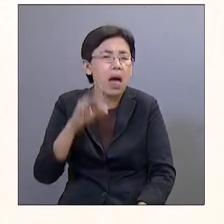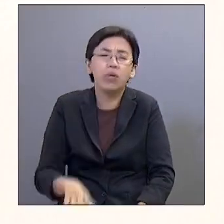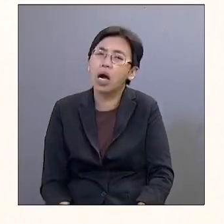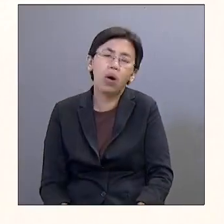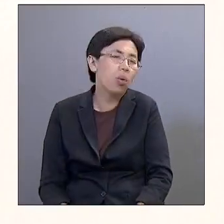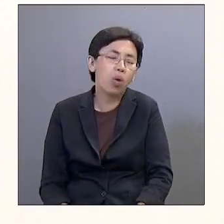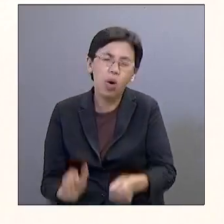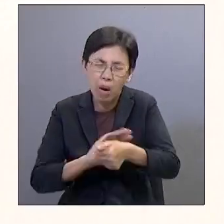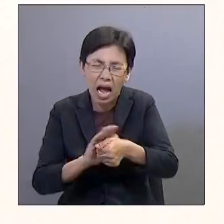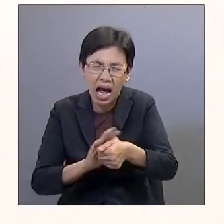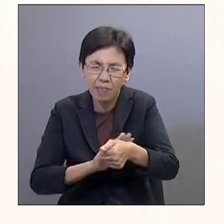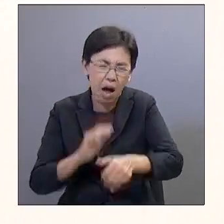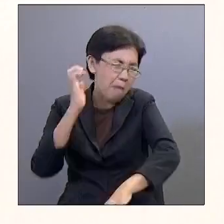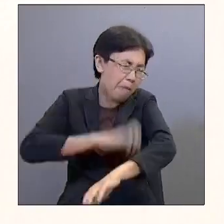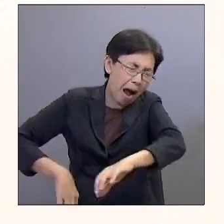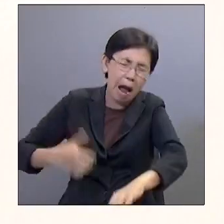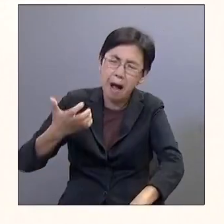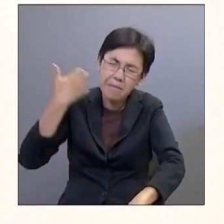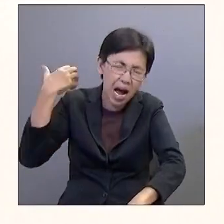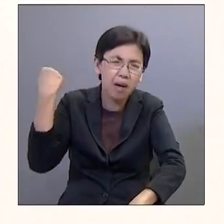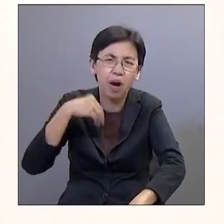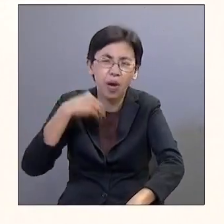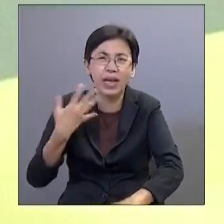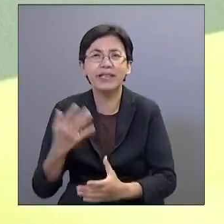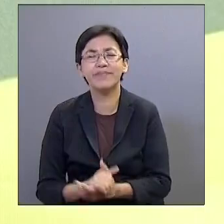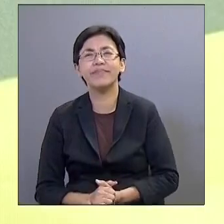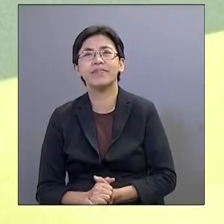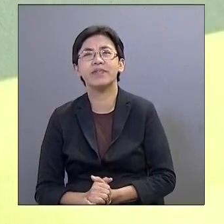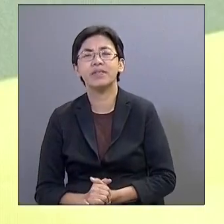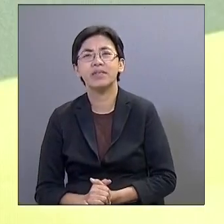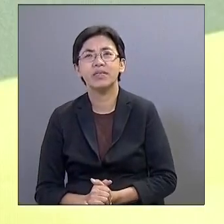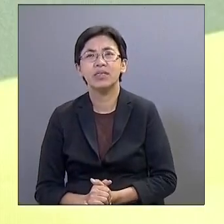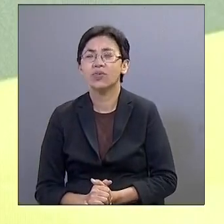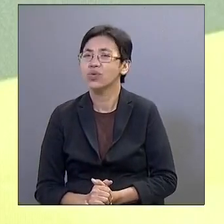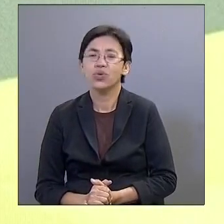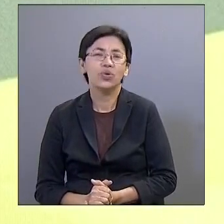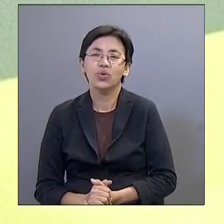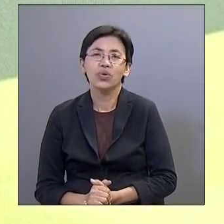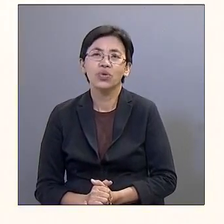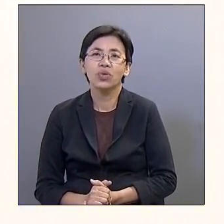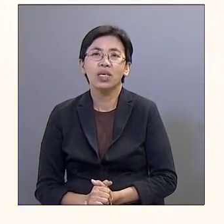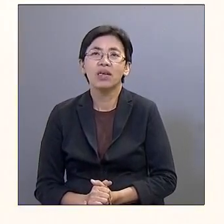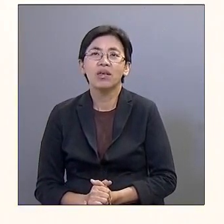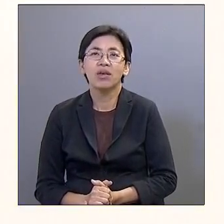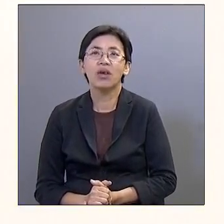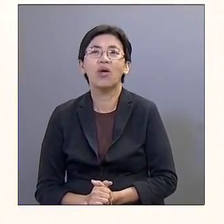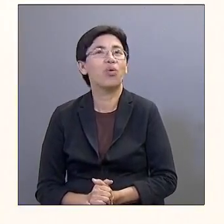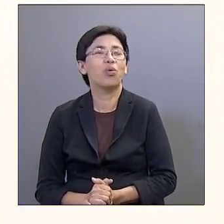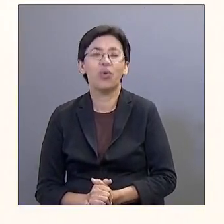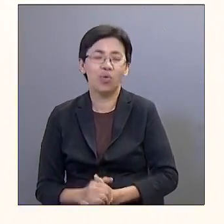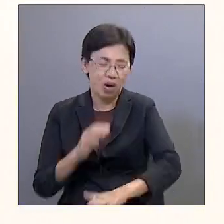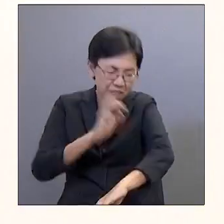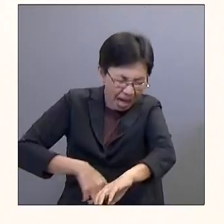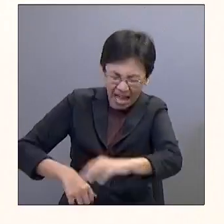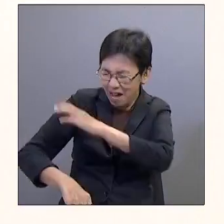มาตลอดเลย อาบน้ำให้แมวทีไรเนี่ยผมได้ยันมาตลอดเลยนะครับ หลายแถวด้วย นะล้าง2ตัวก็คูณไปเลย2ไม่รู้กี่แถว